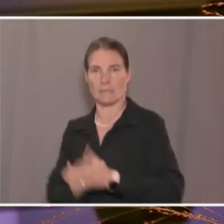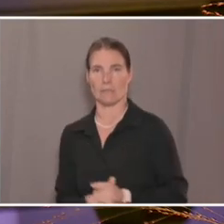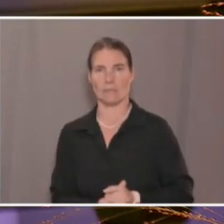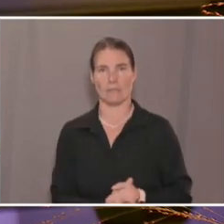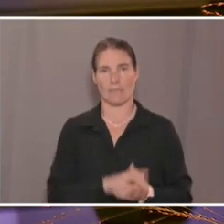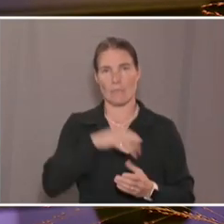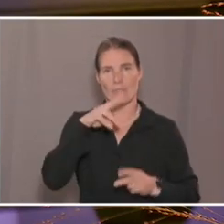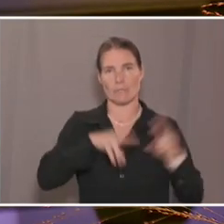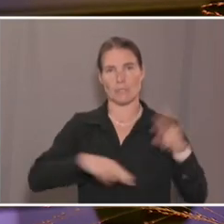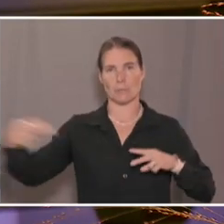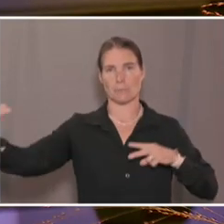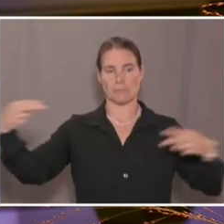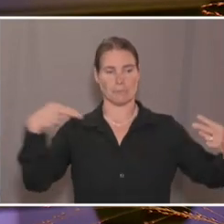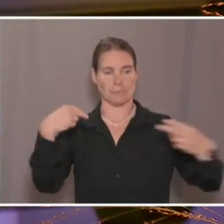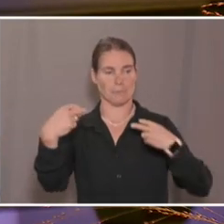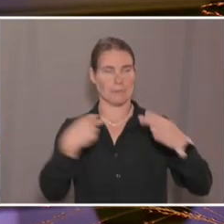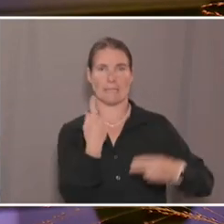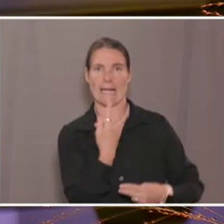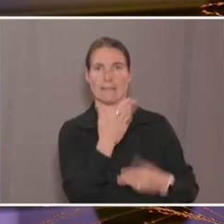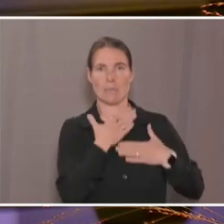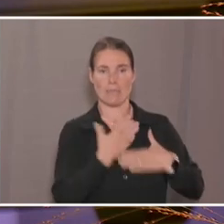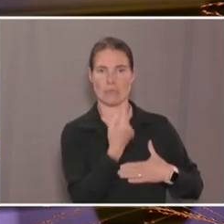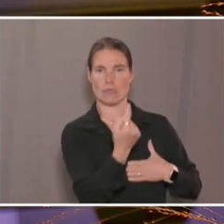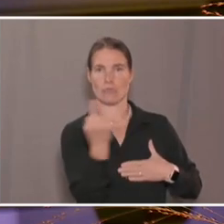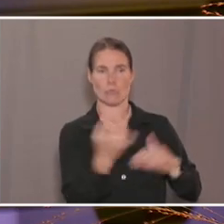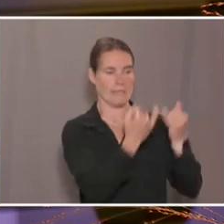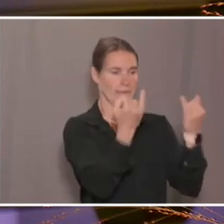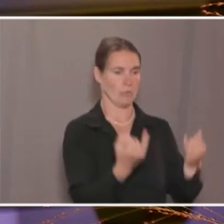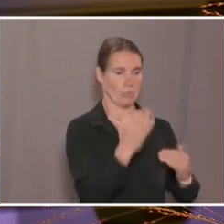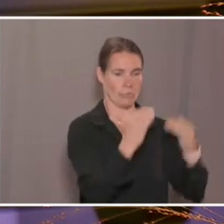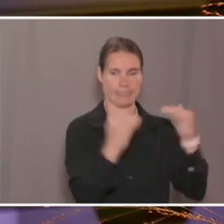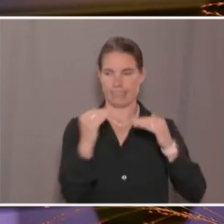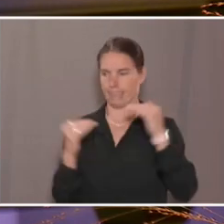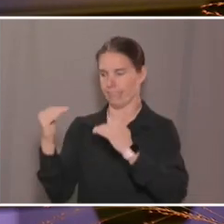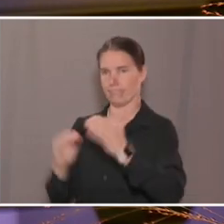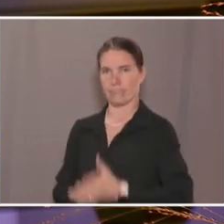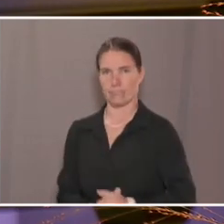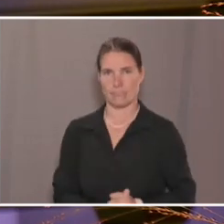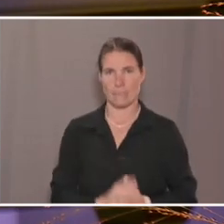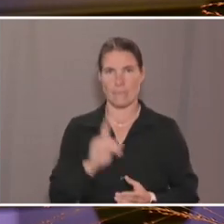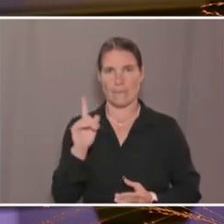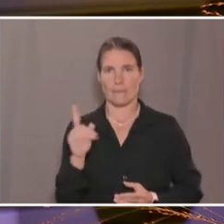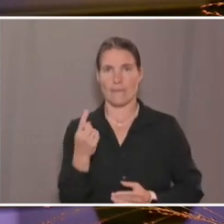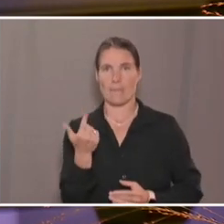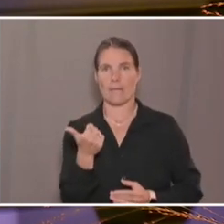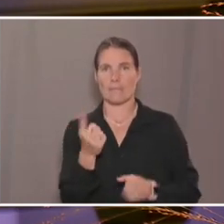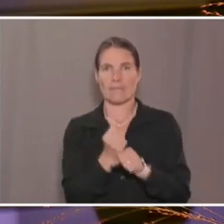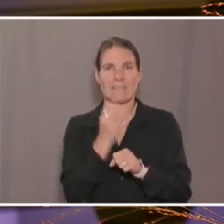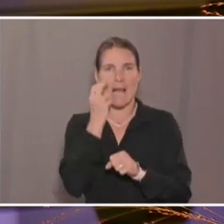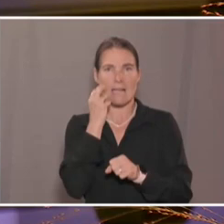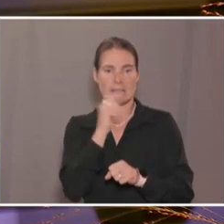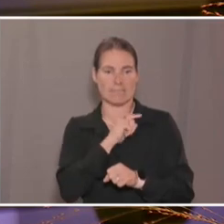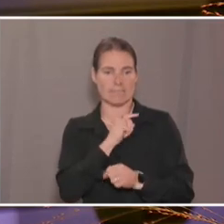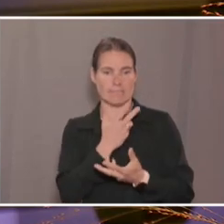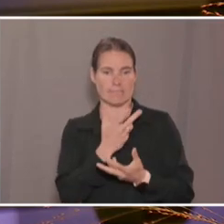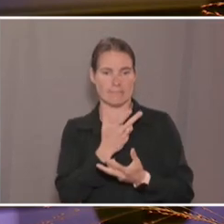die Geschichte von Einzelmenschen und die Geschichte von Institutionen vergleichbar zu sein. Ab einem gewissen Alter wird die